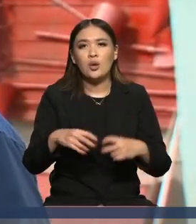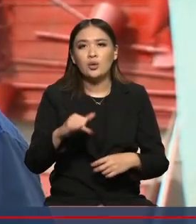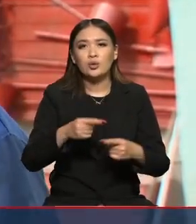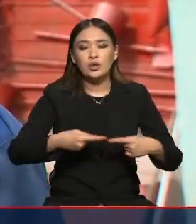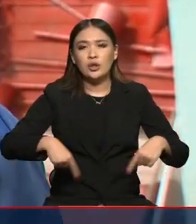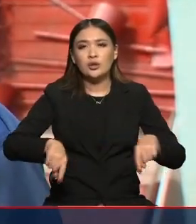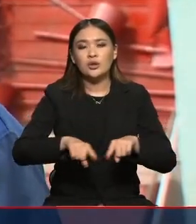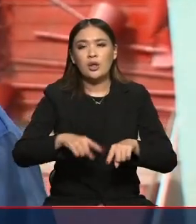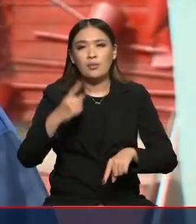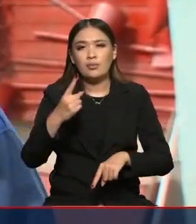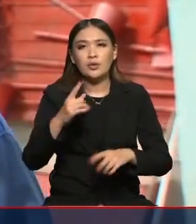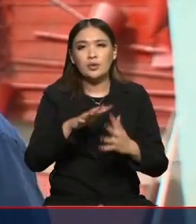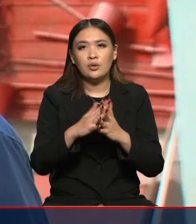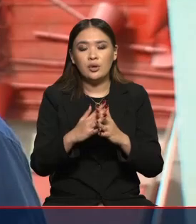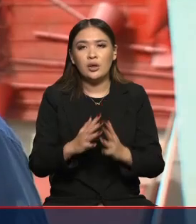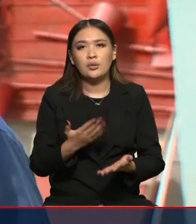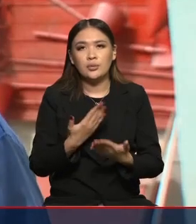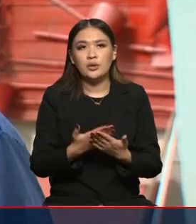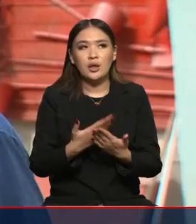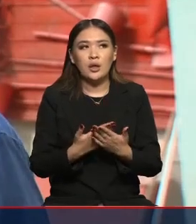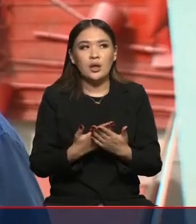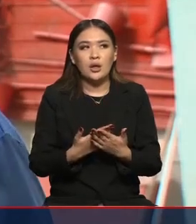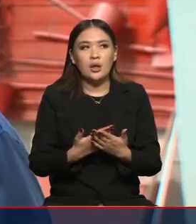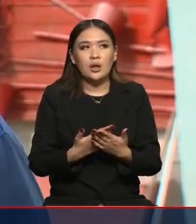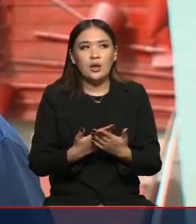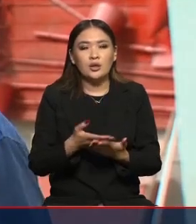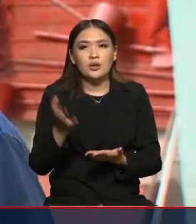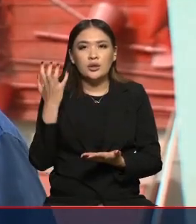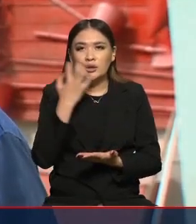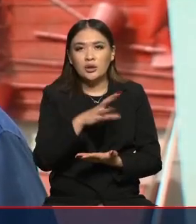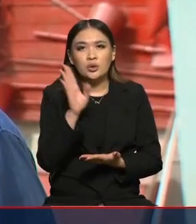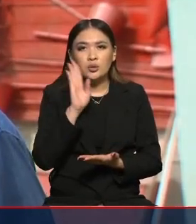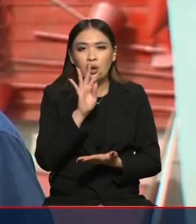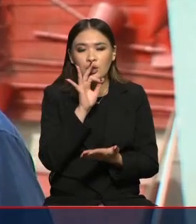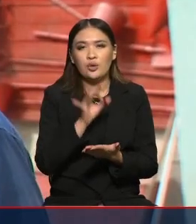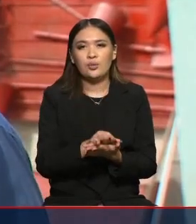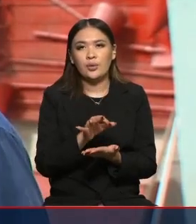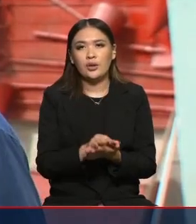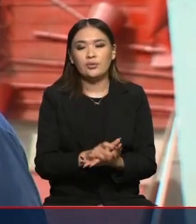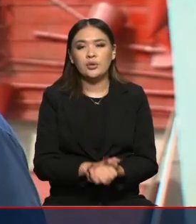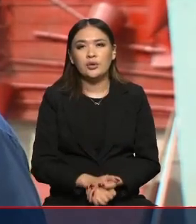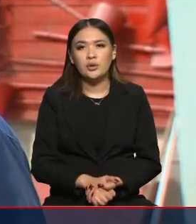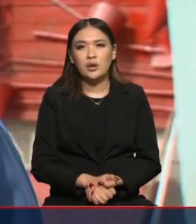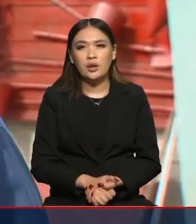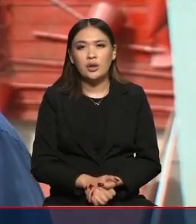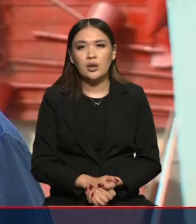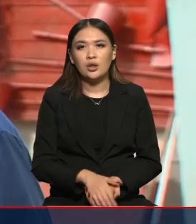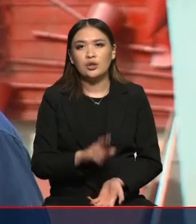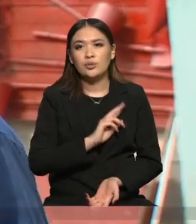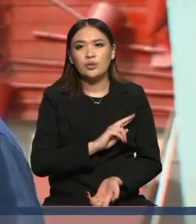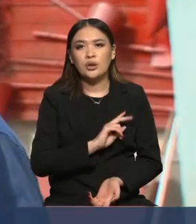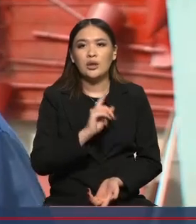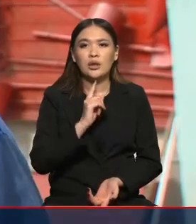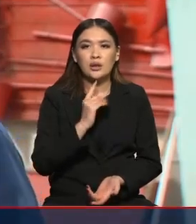ауданға. Солардың мүлдіксіз суына, ыстық суына жауап береміз. Қалай айтсақ болады, жұмыстың қиындығы